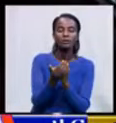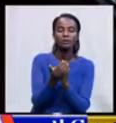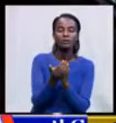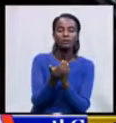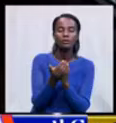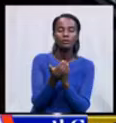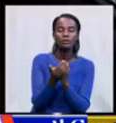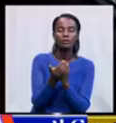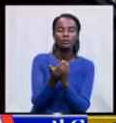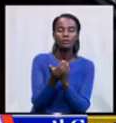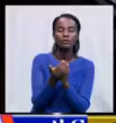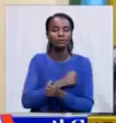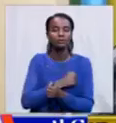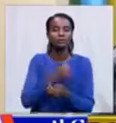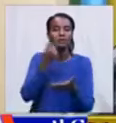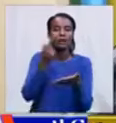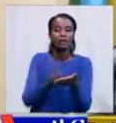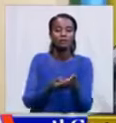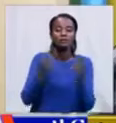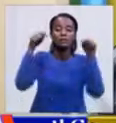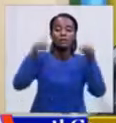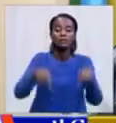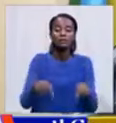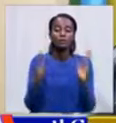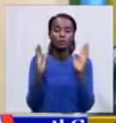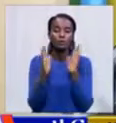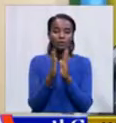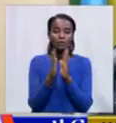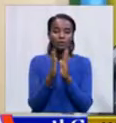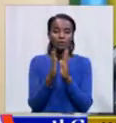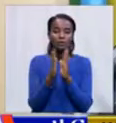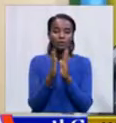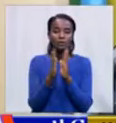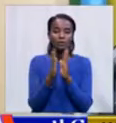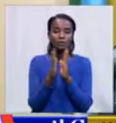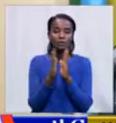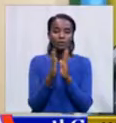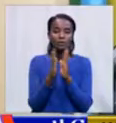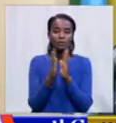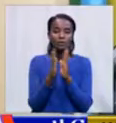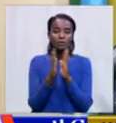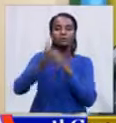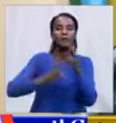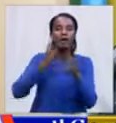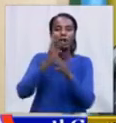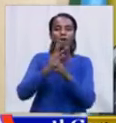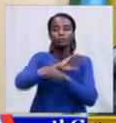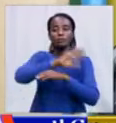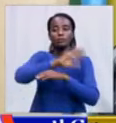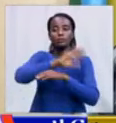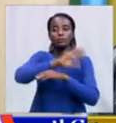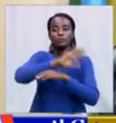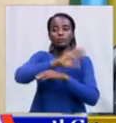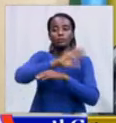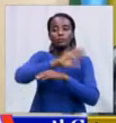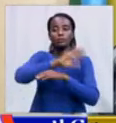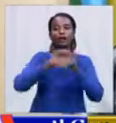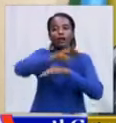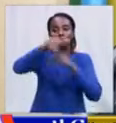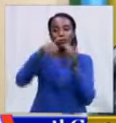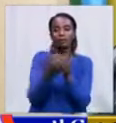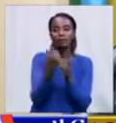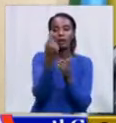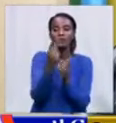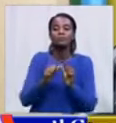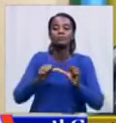ያዝንልናል። ስለዚህ ይሄ የዘንድሮ ዱዓ ለሙስሊም ብቻ አይደለም፣ ለዓለም ላለው ሁሉ ህዝብ አጠቃላይ አንድ ላይ